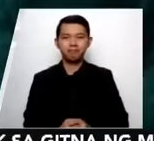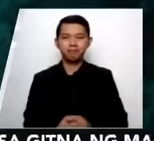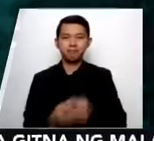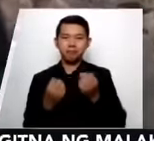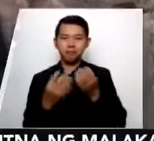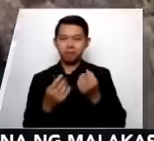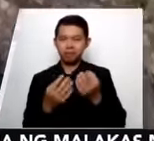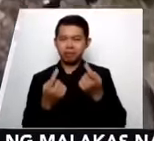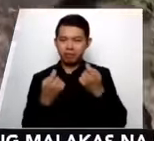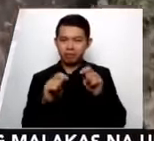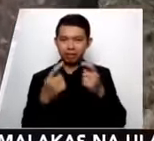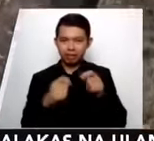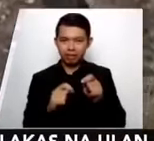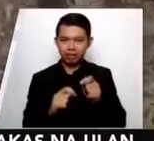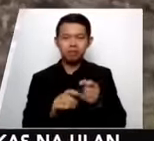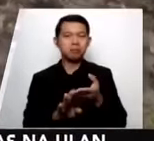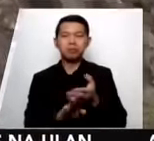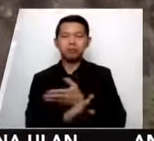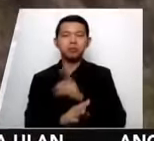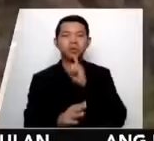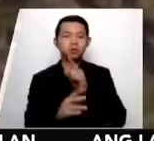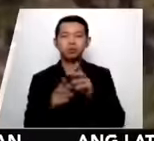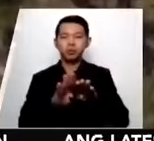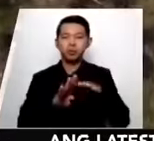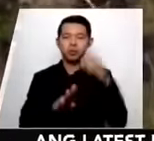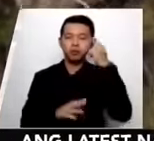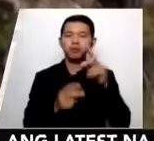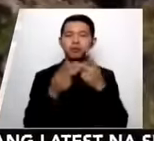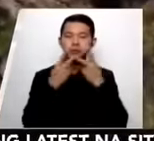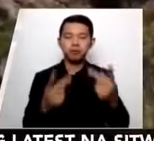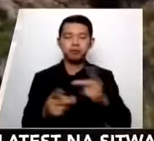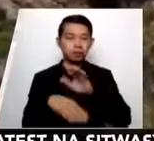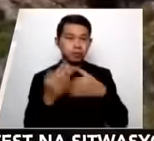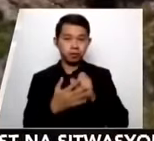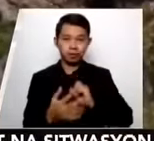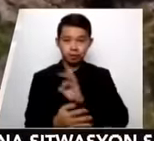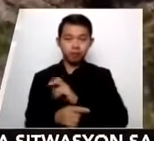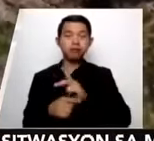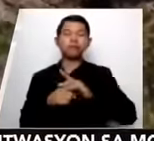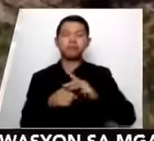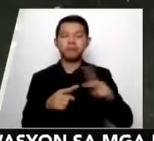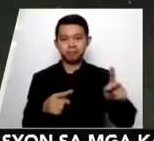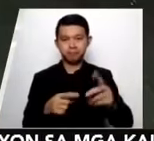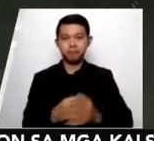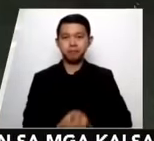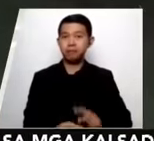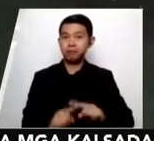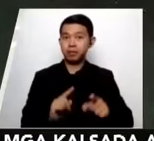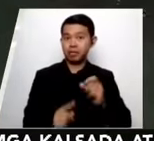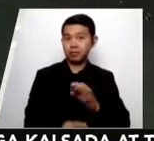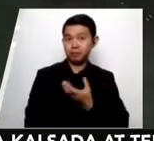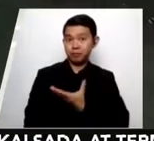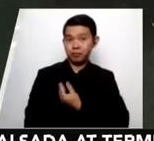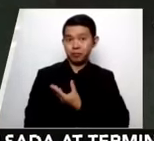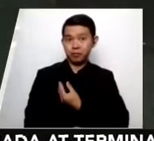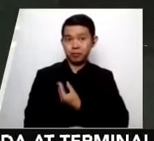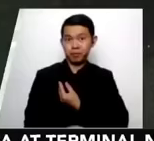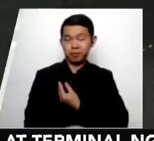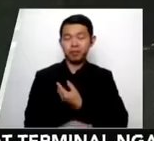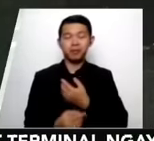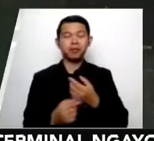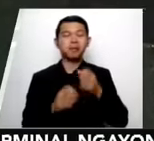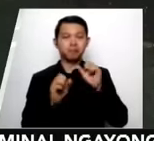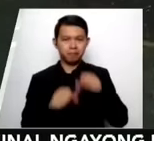Mga professional din daw ang kanilang staff. Pero kung takot sa rappelling, pwedeng mag-camping, tanaw